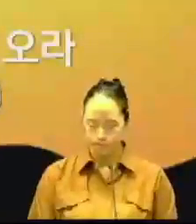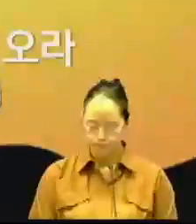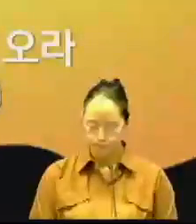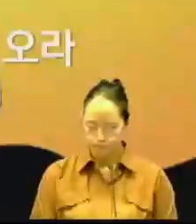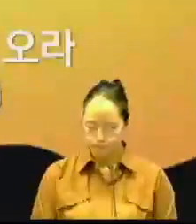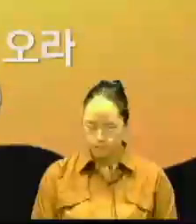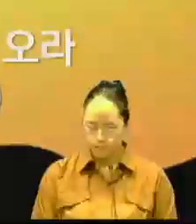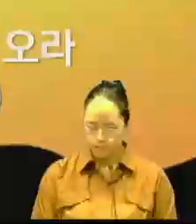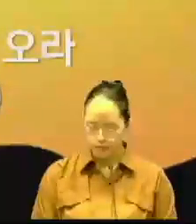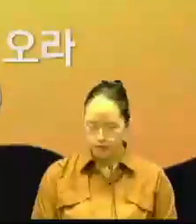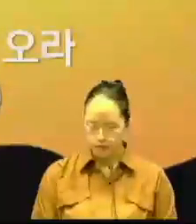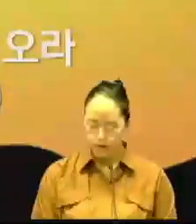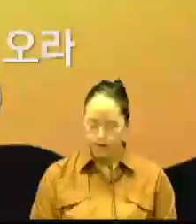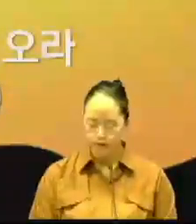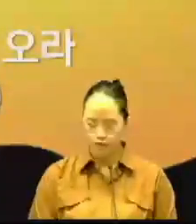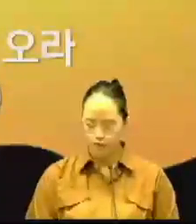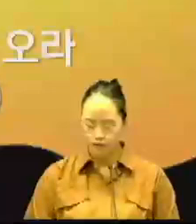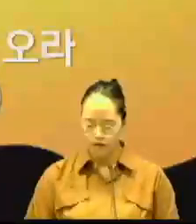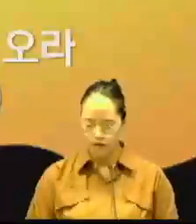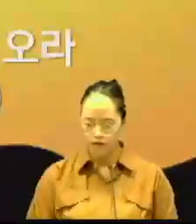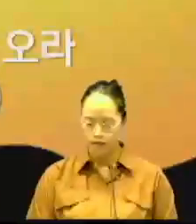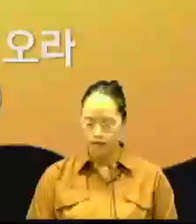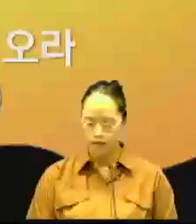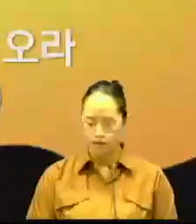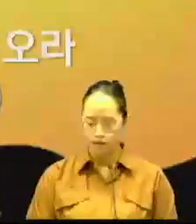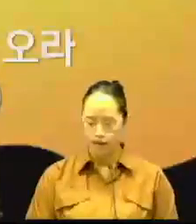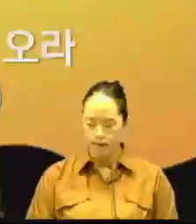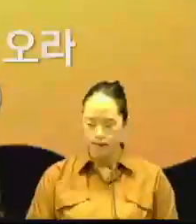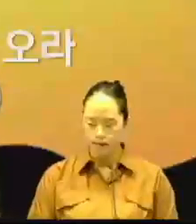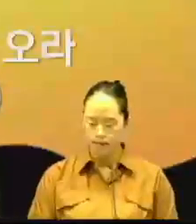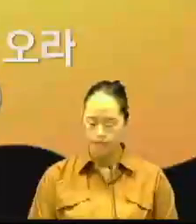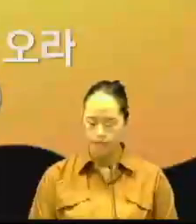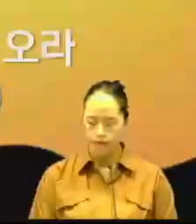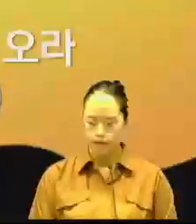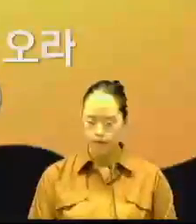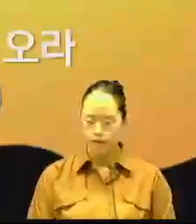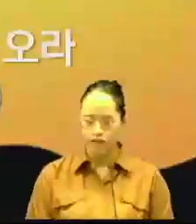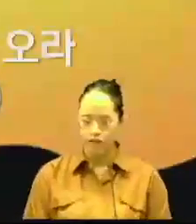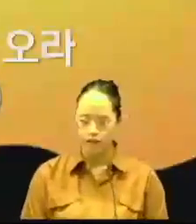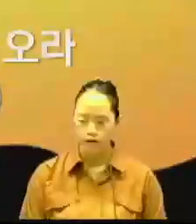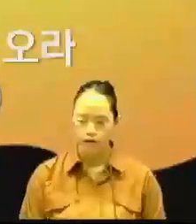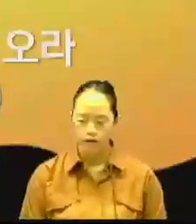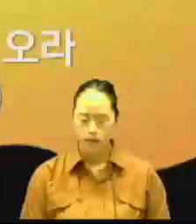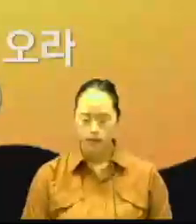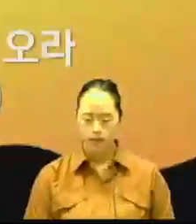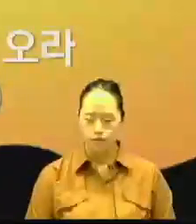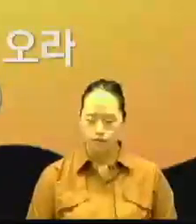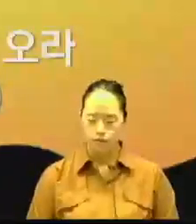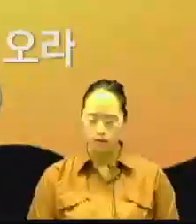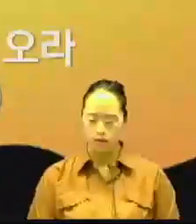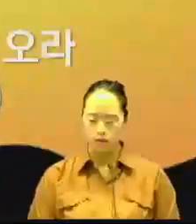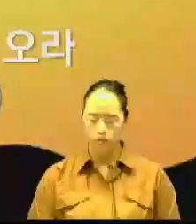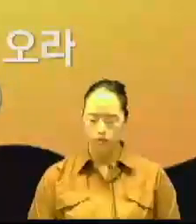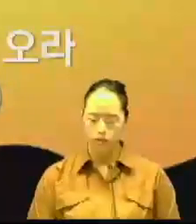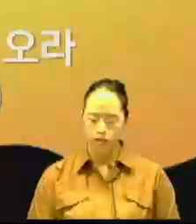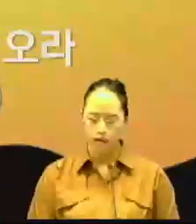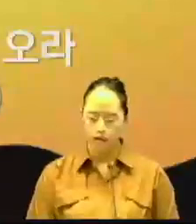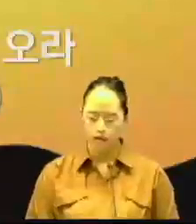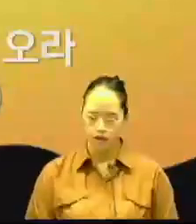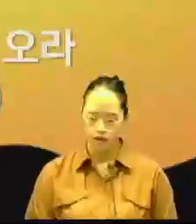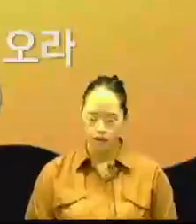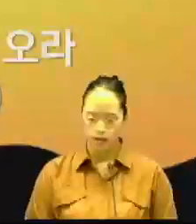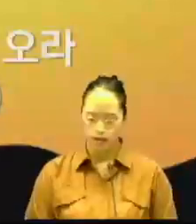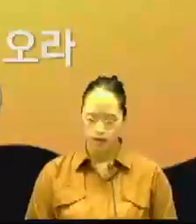法。我们非常出名的一节经文，马太福音11章28节，凡劳